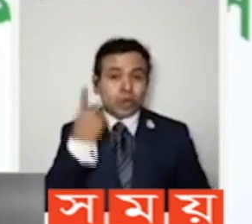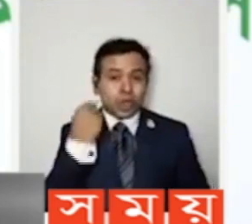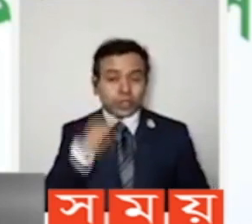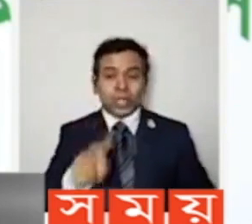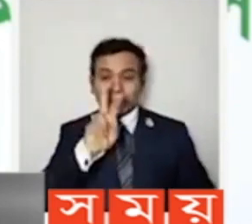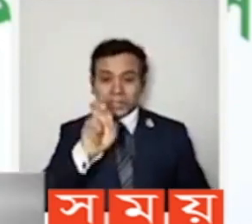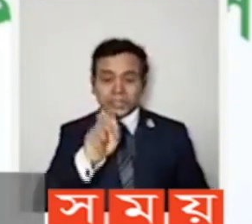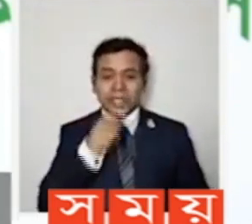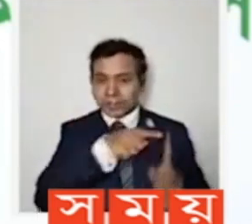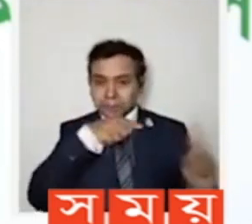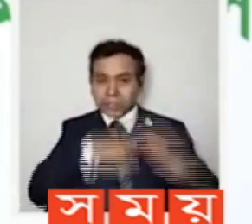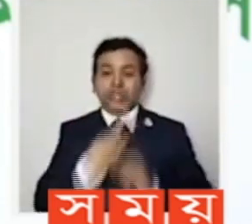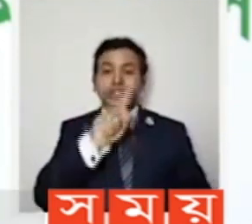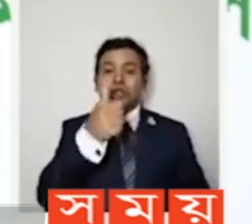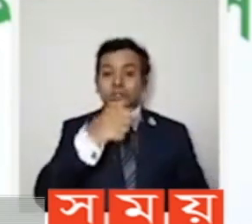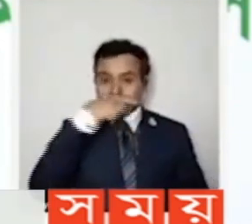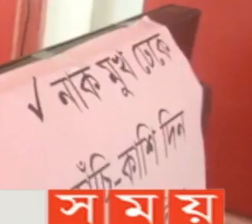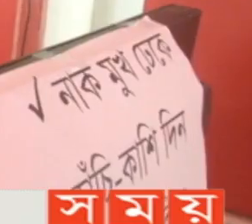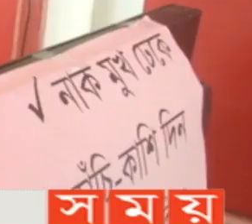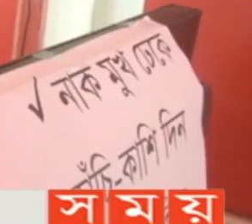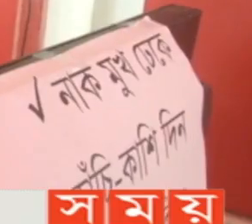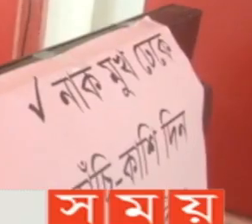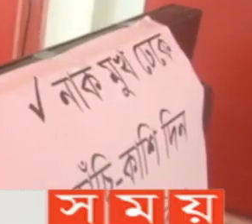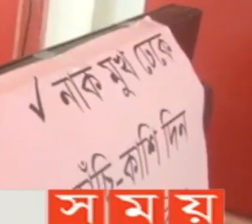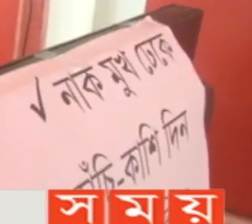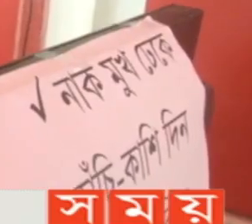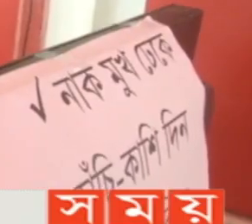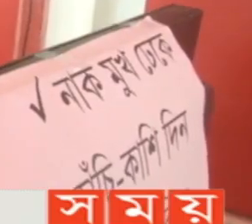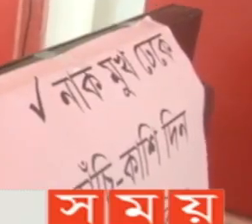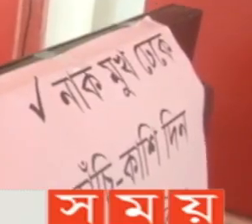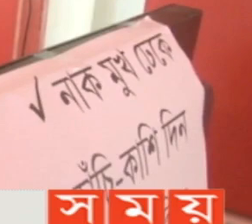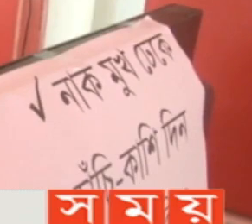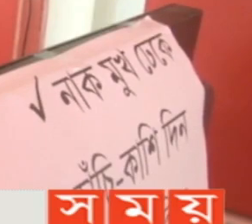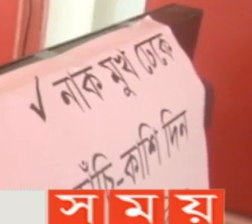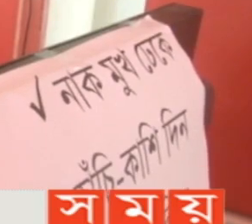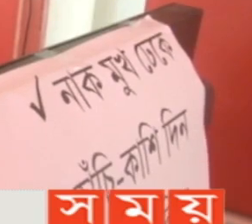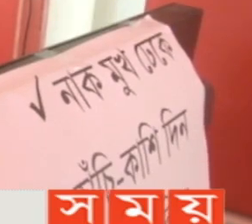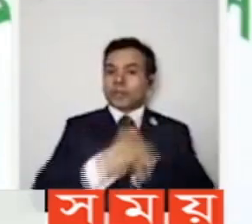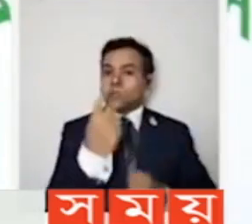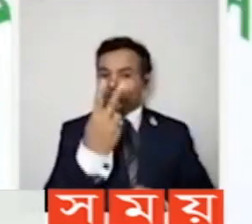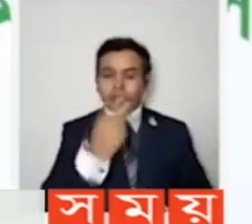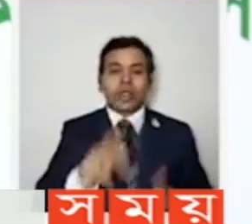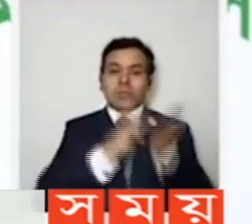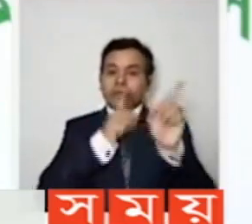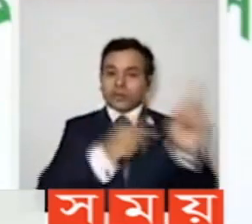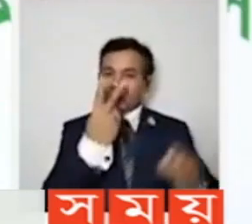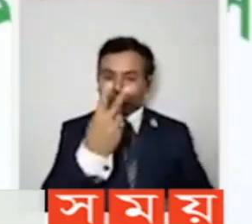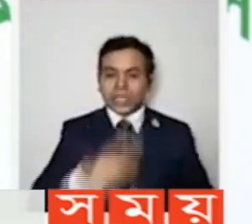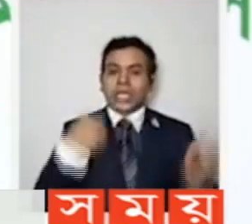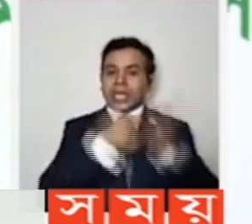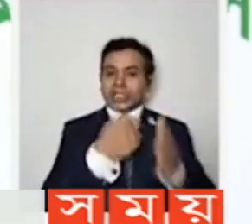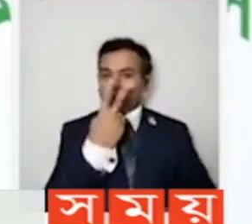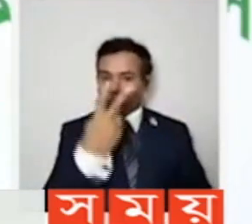শতাংশ। মৃত্যুর বিশ্লেষণে 20 জনের মধ্যে 16 জন পুরুষ, 4 জন নারী। ঢাকা ডিভিশনের